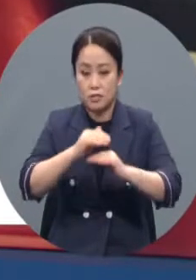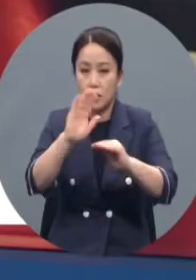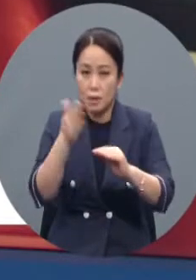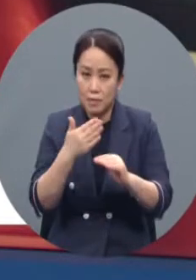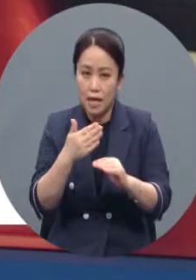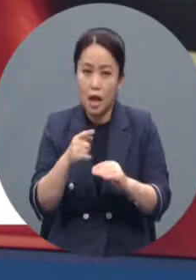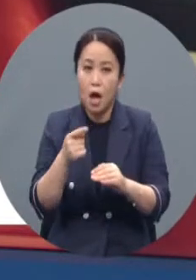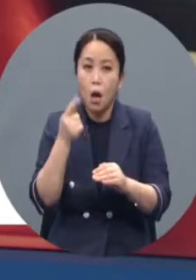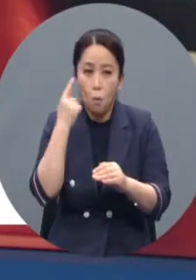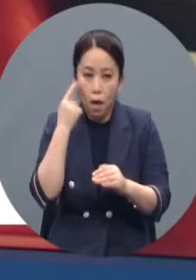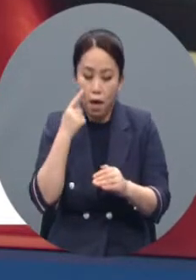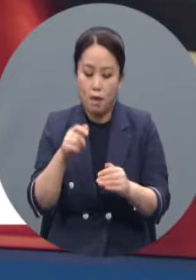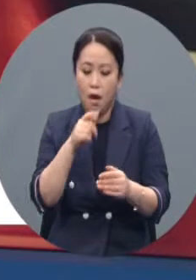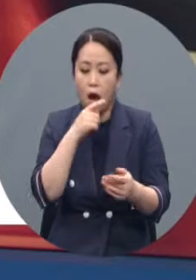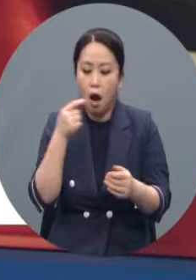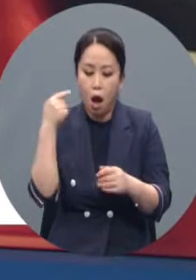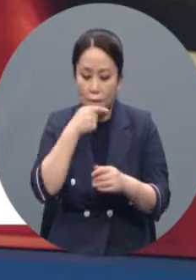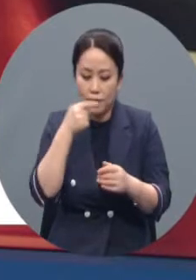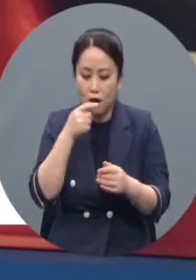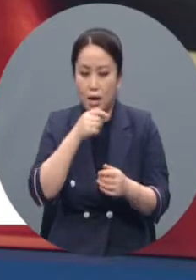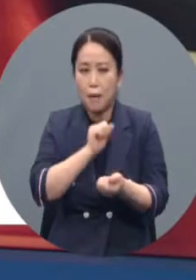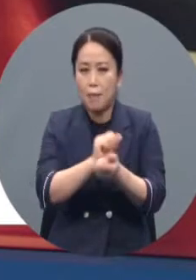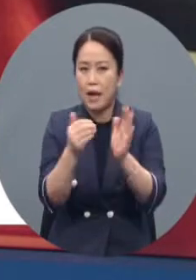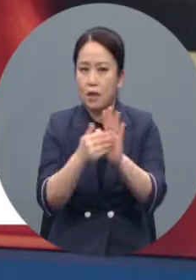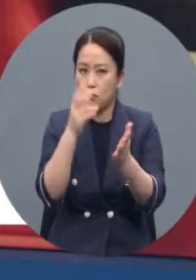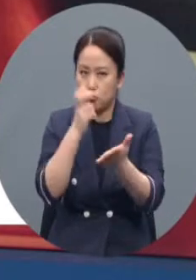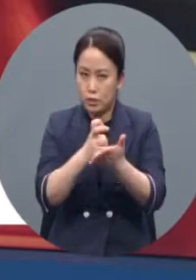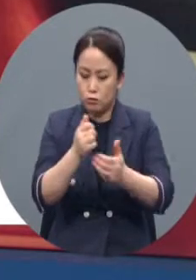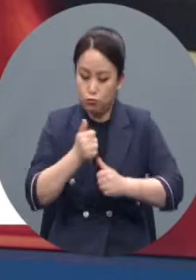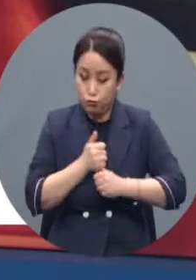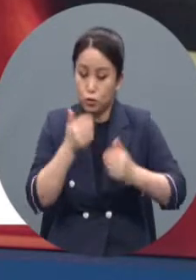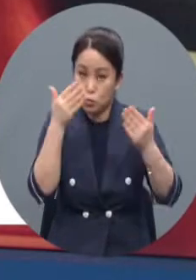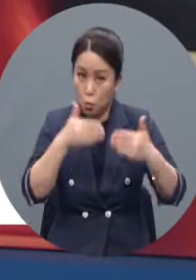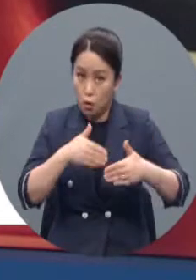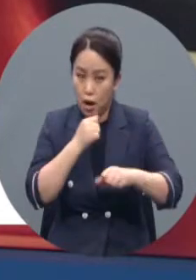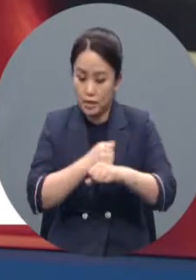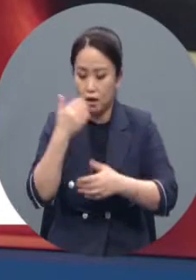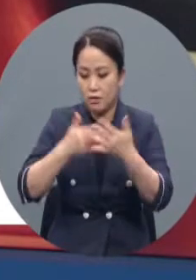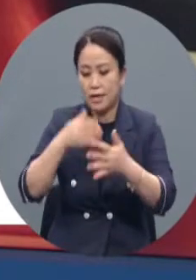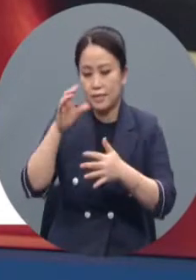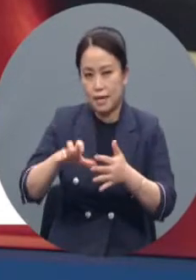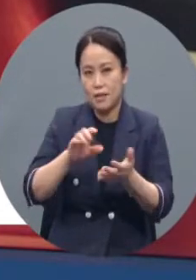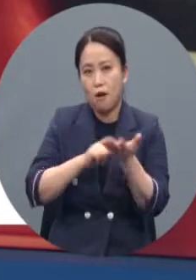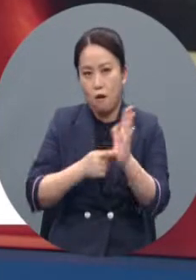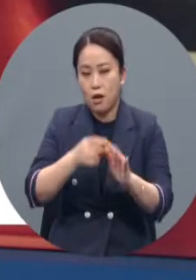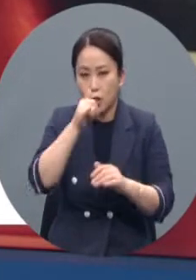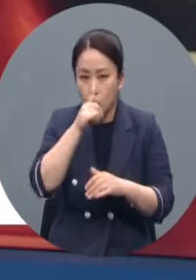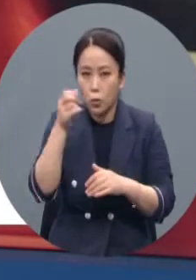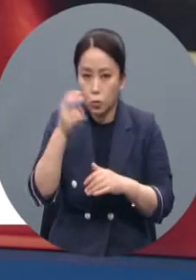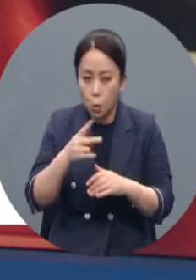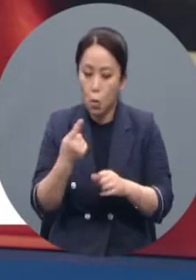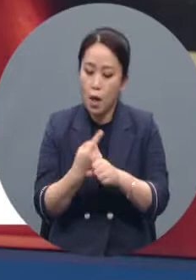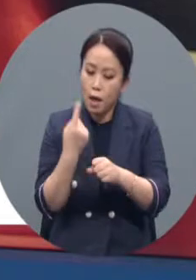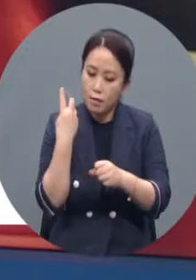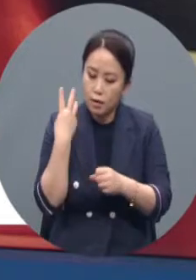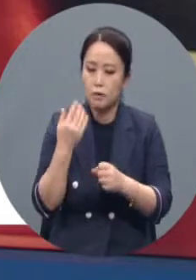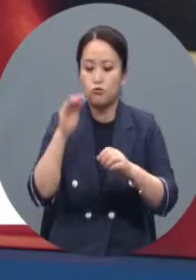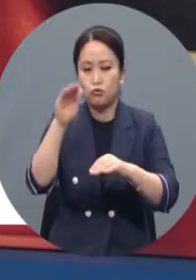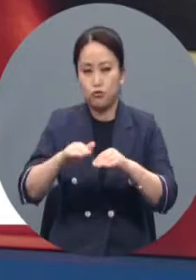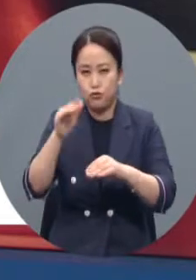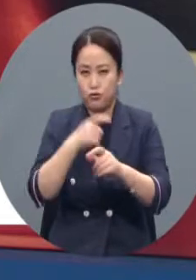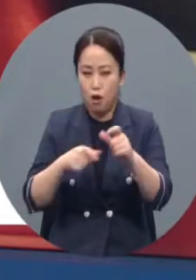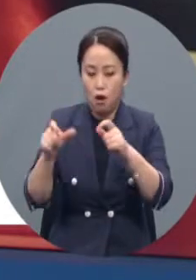방역수칙 준수를 전제로 한 극장 상영 재개와 예년 수준에 버금가는 상영 규모, 그게 새로운